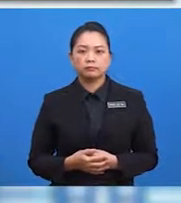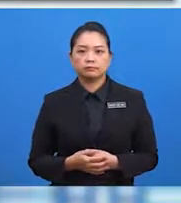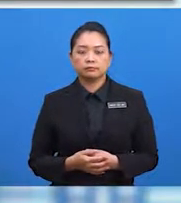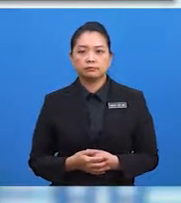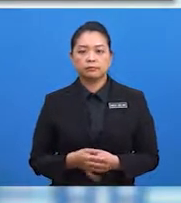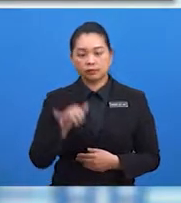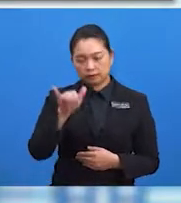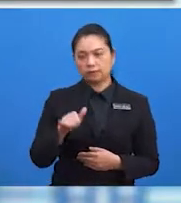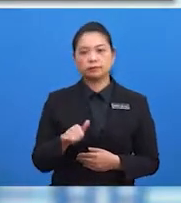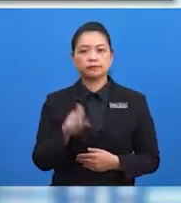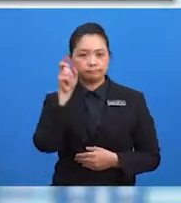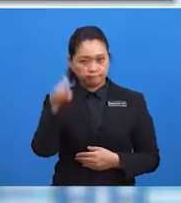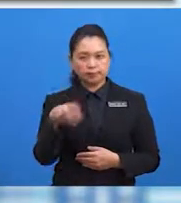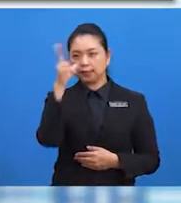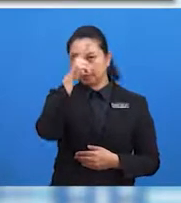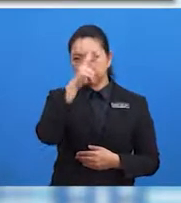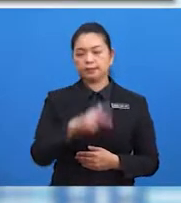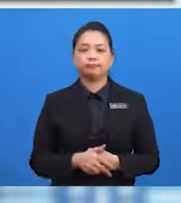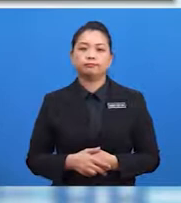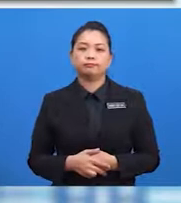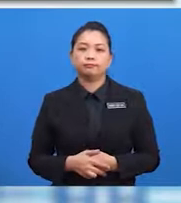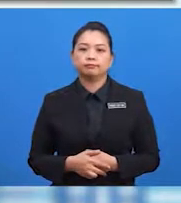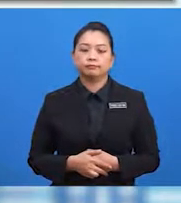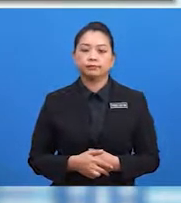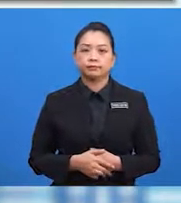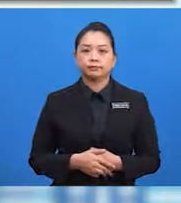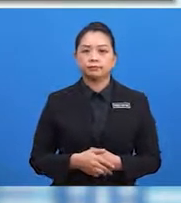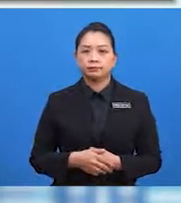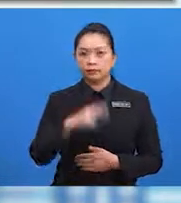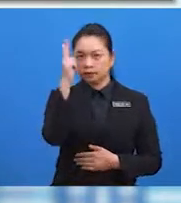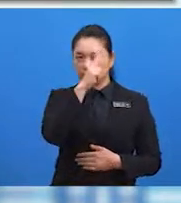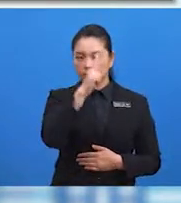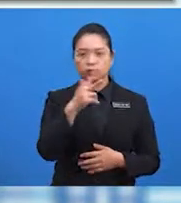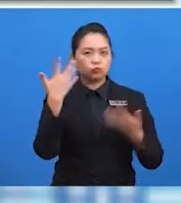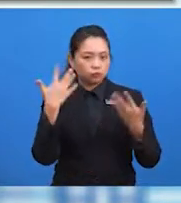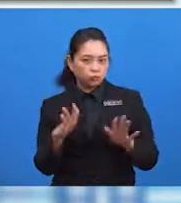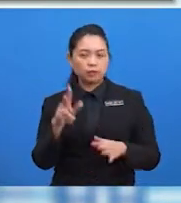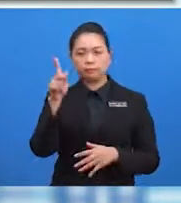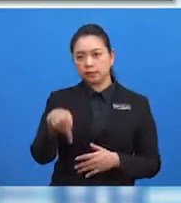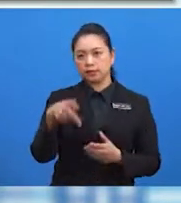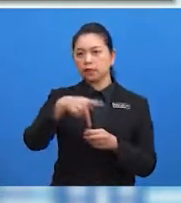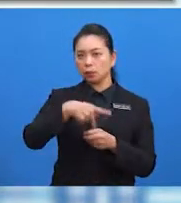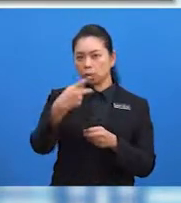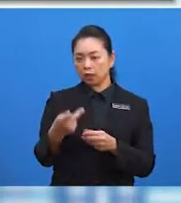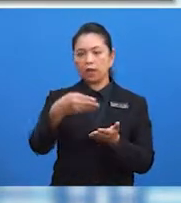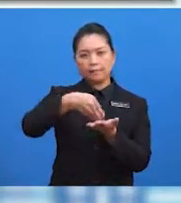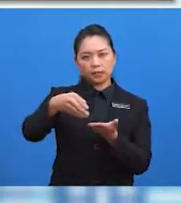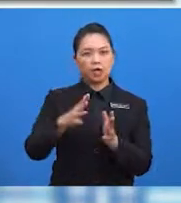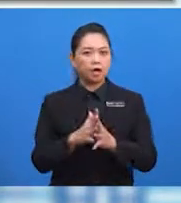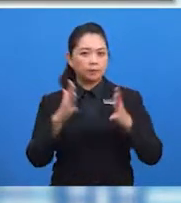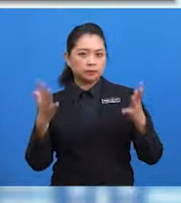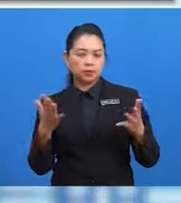Ya, sudah tentu pihak kerajaan. Kerajaan sudah pasti mengeluarkan perbelanjaan yang besar